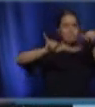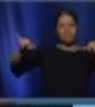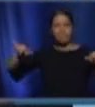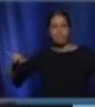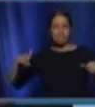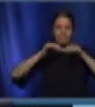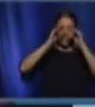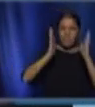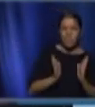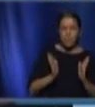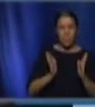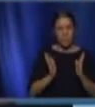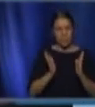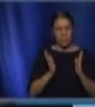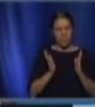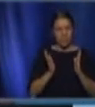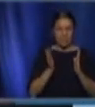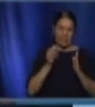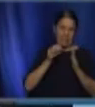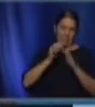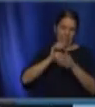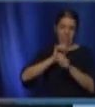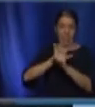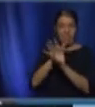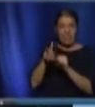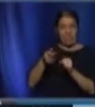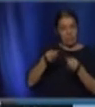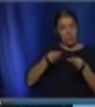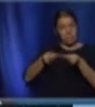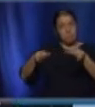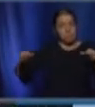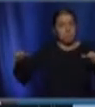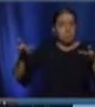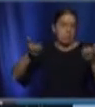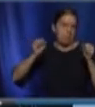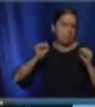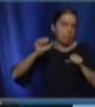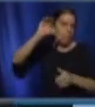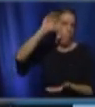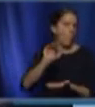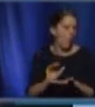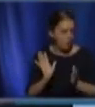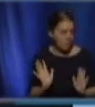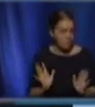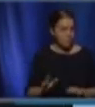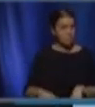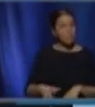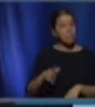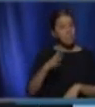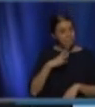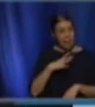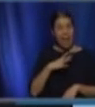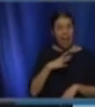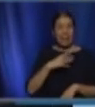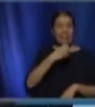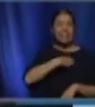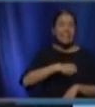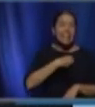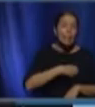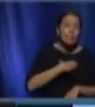du virus. Et il y a l'influenza, donc la grippe, là, qui s'en vient